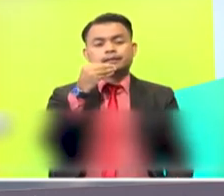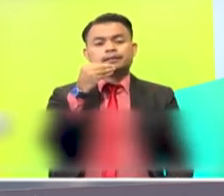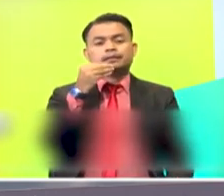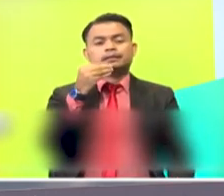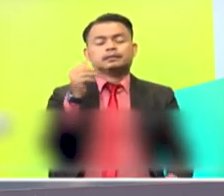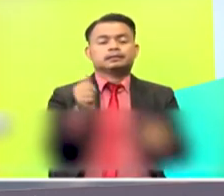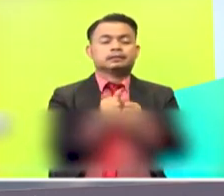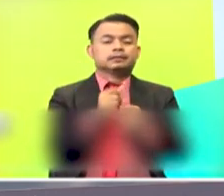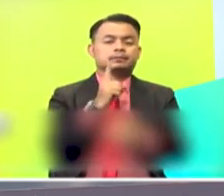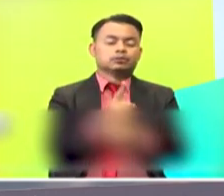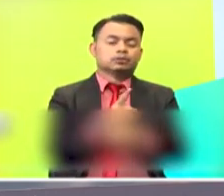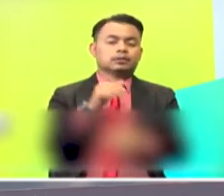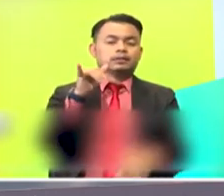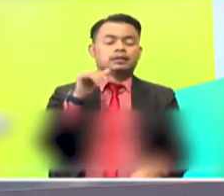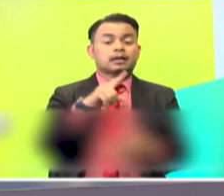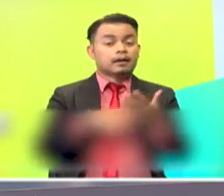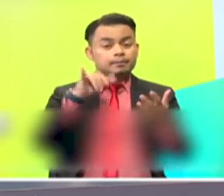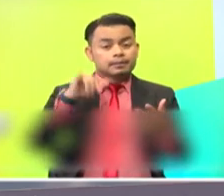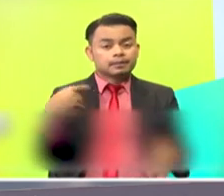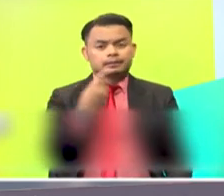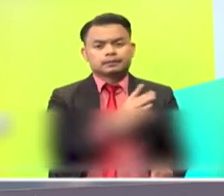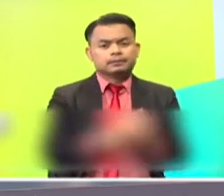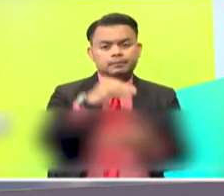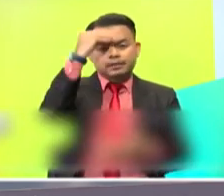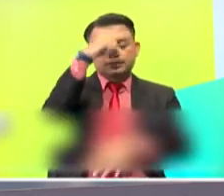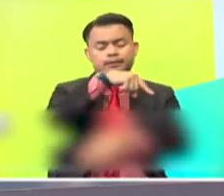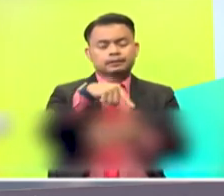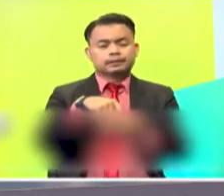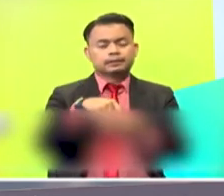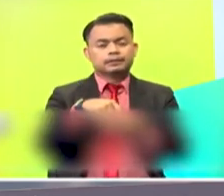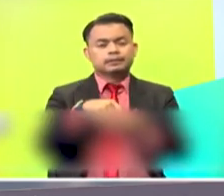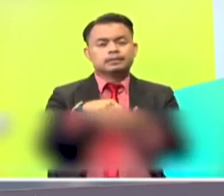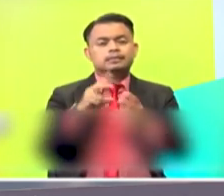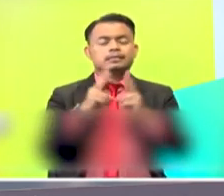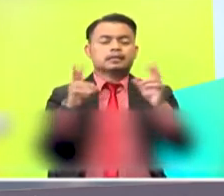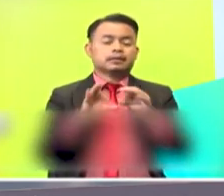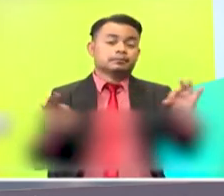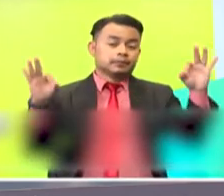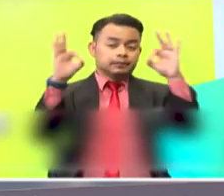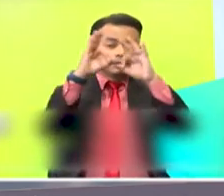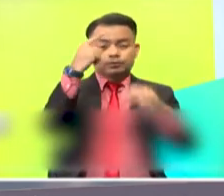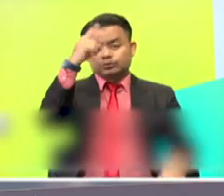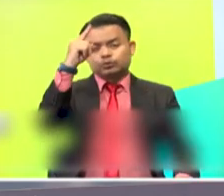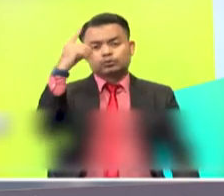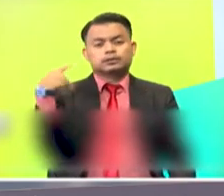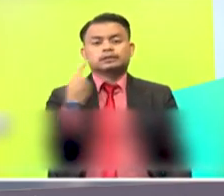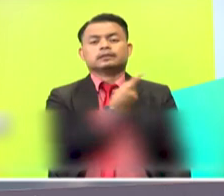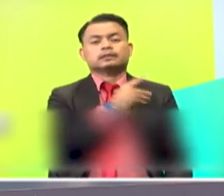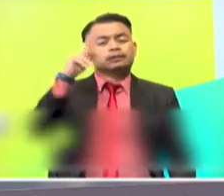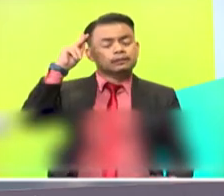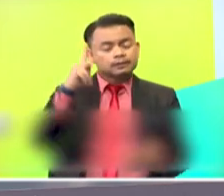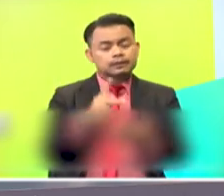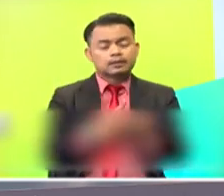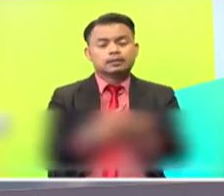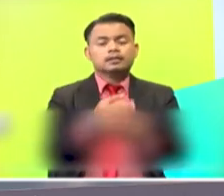penting agar kita kenal bahan-bahan Kita yikebike terkenal kita tahu ciri-cirinya kita dapat Simpan